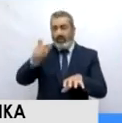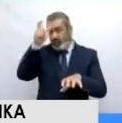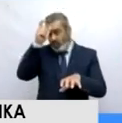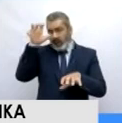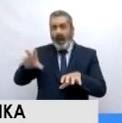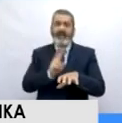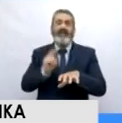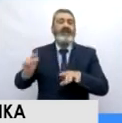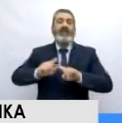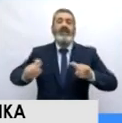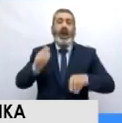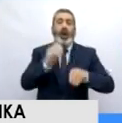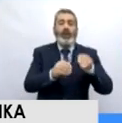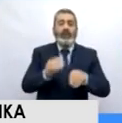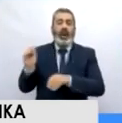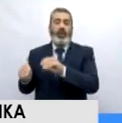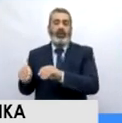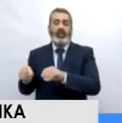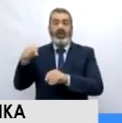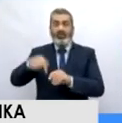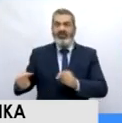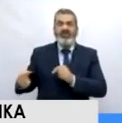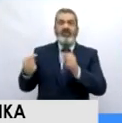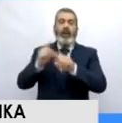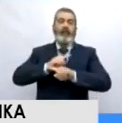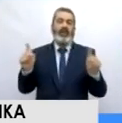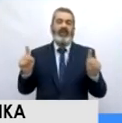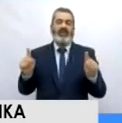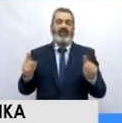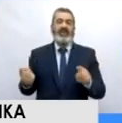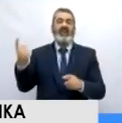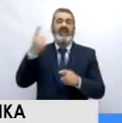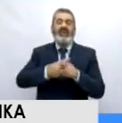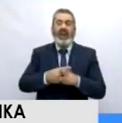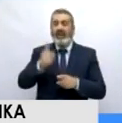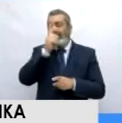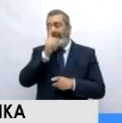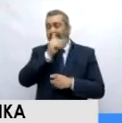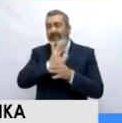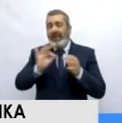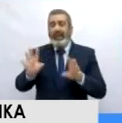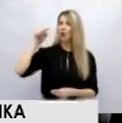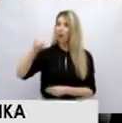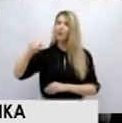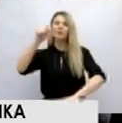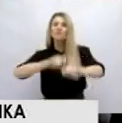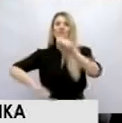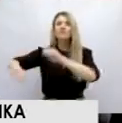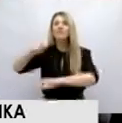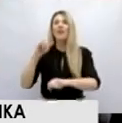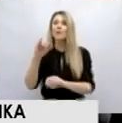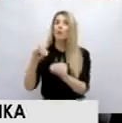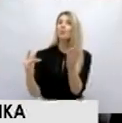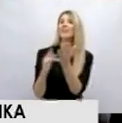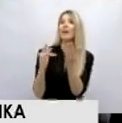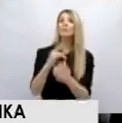εκλογές. Δεν πρέπει επίσης να δηλητηριάζονται με μύθους γύρω από τη θρησκευτική μειονότητα της